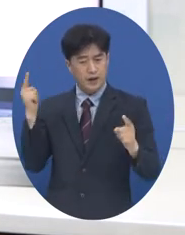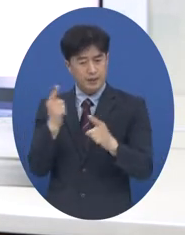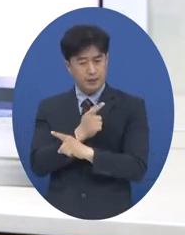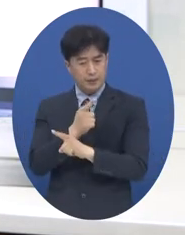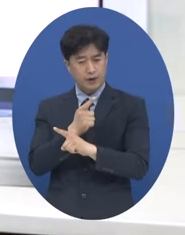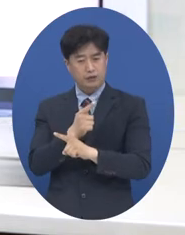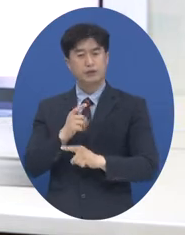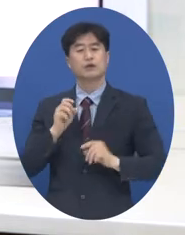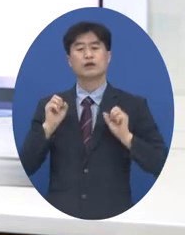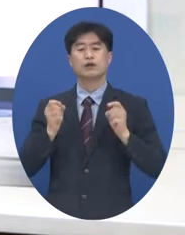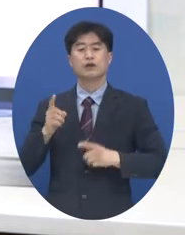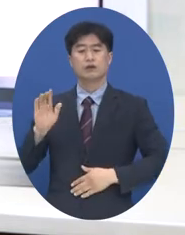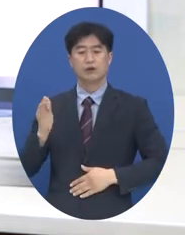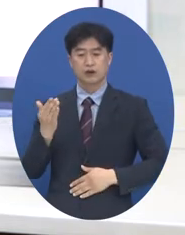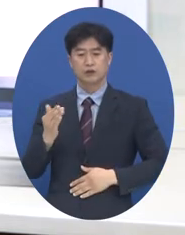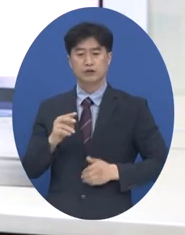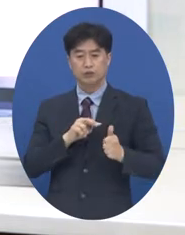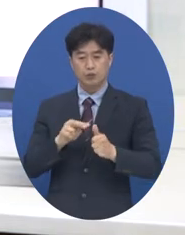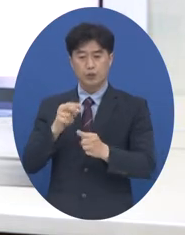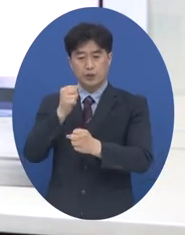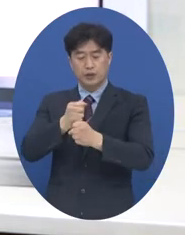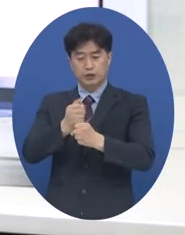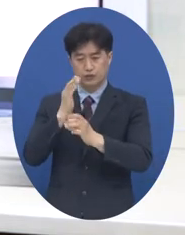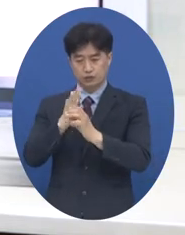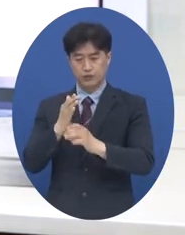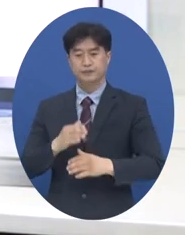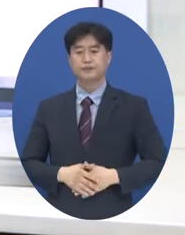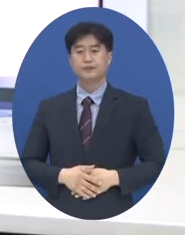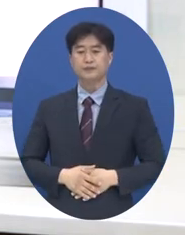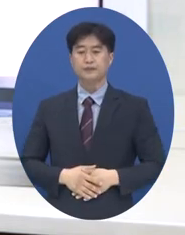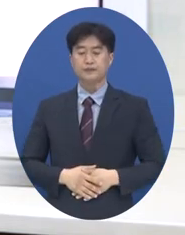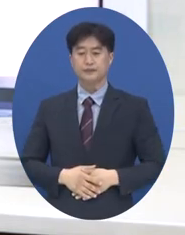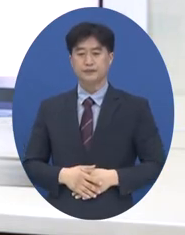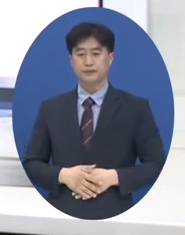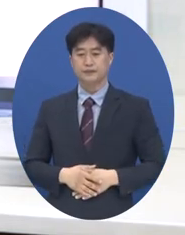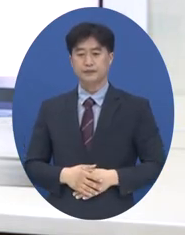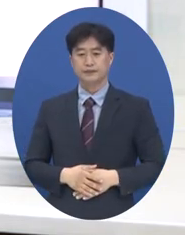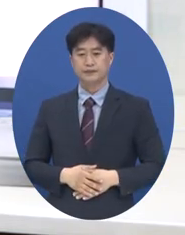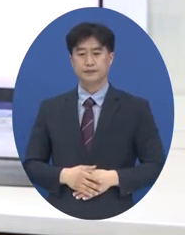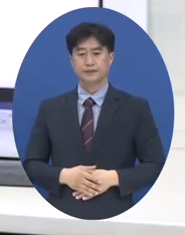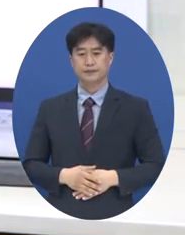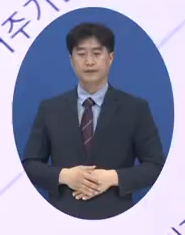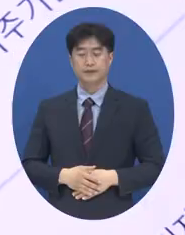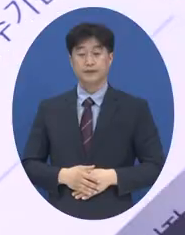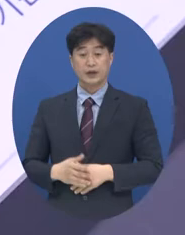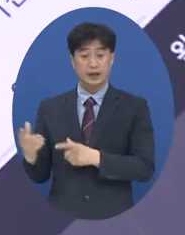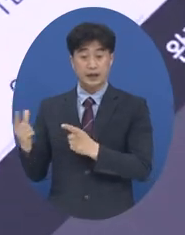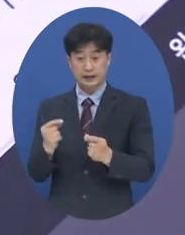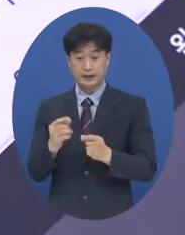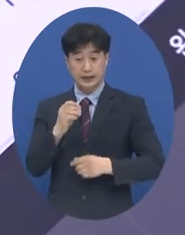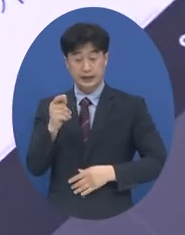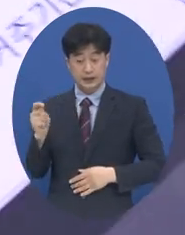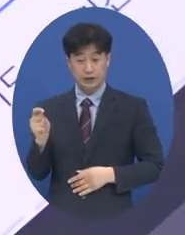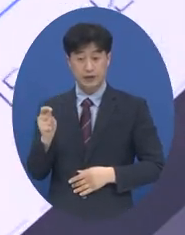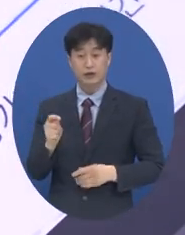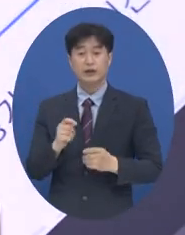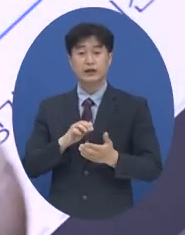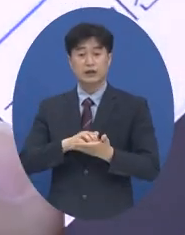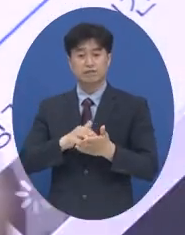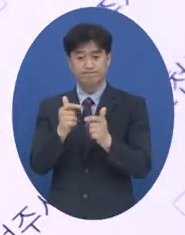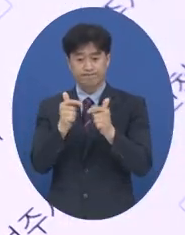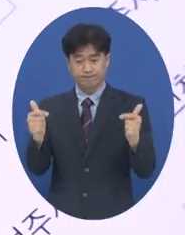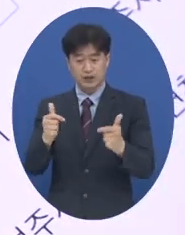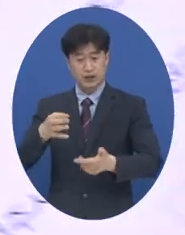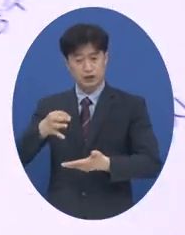좀 인식을 달리 할 수 있는 그런 계기가 될 수 있는 콘텐츠들을 제작하고 있습니다. 이렇게 데이터의 양이